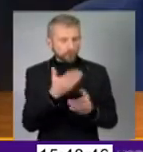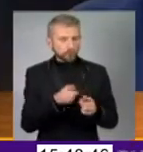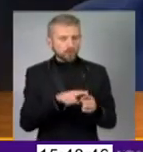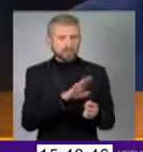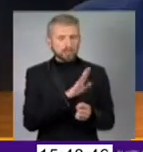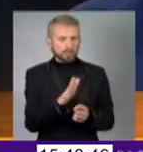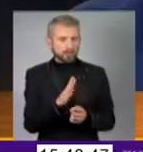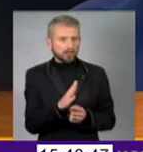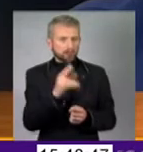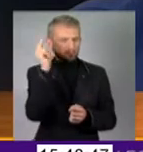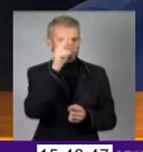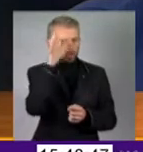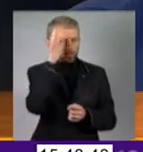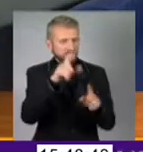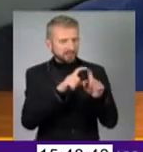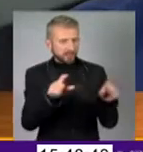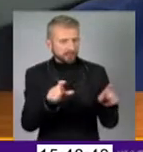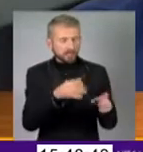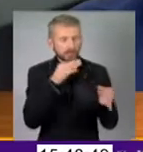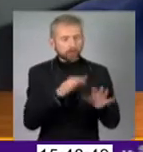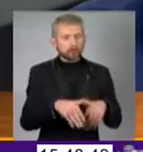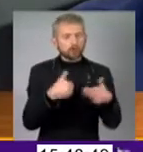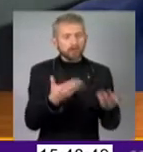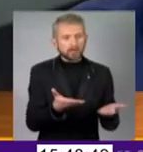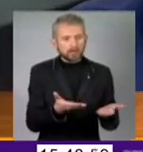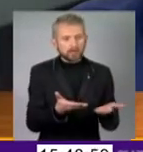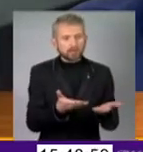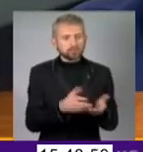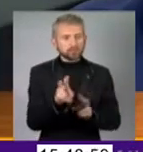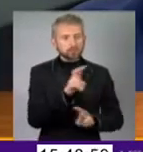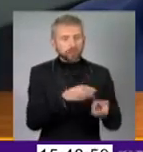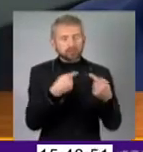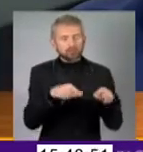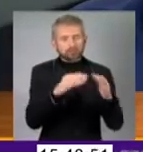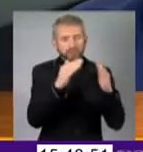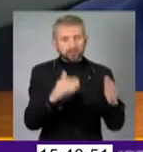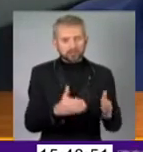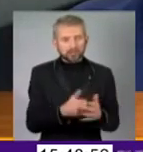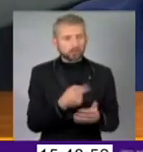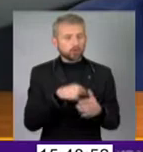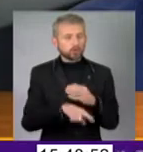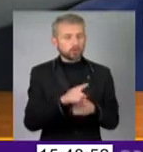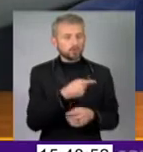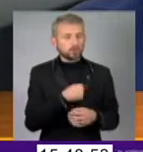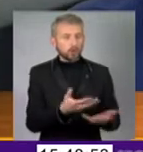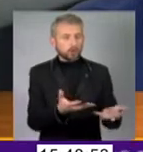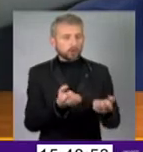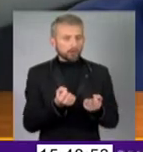профільно освітні заклади, рекомендувати шукати собі інше приміщення. Тому що ми